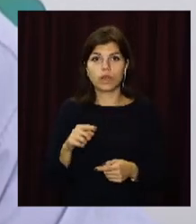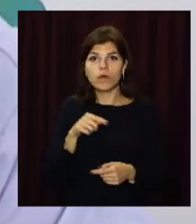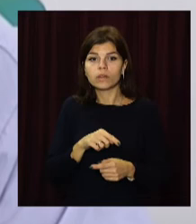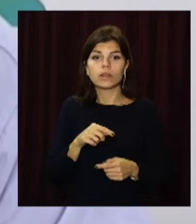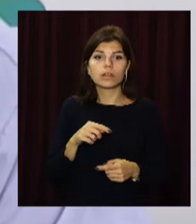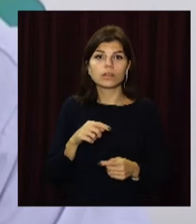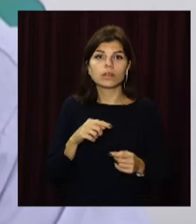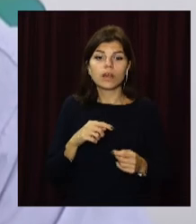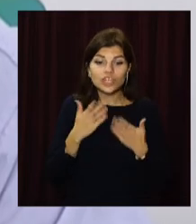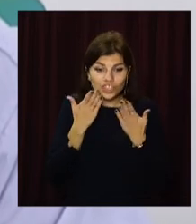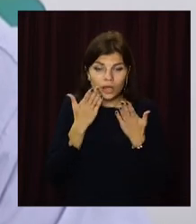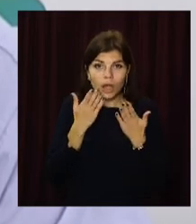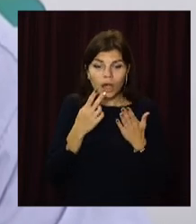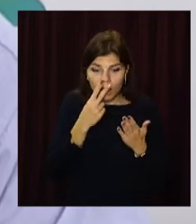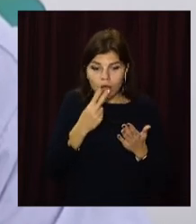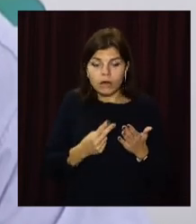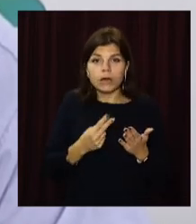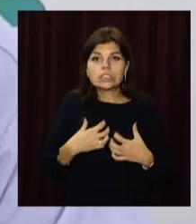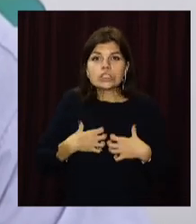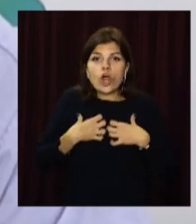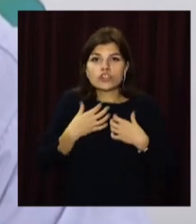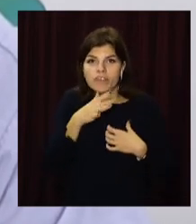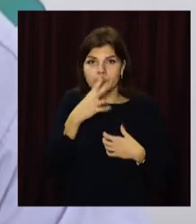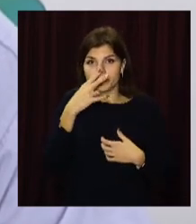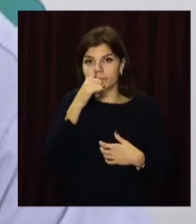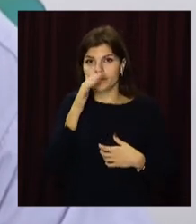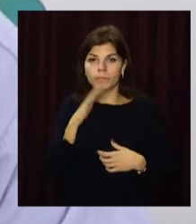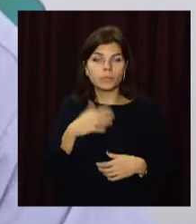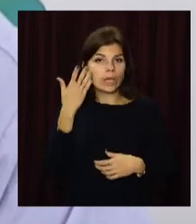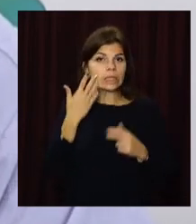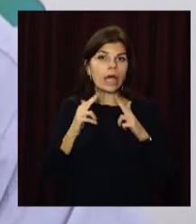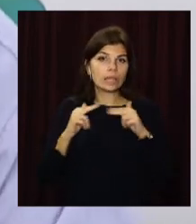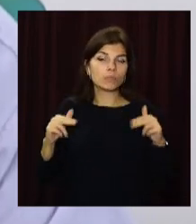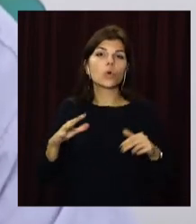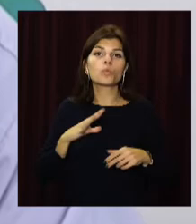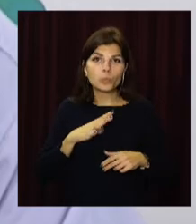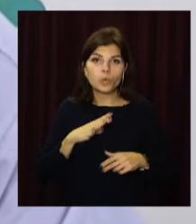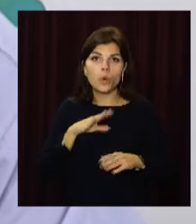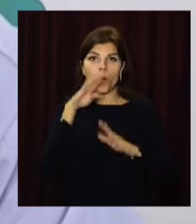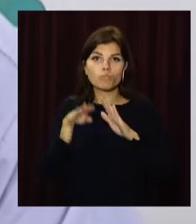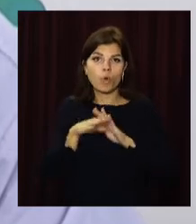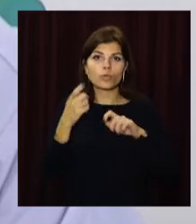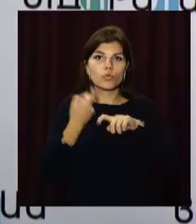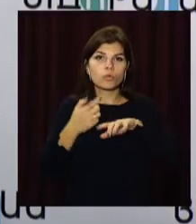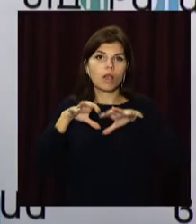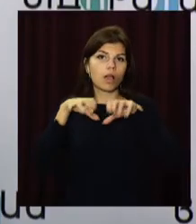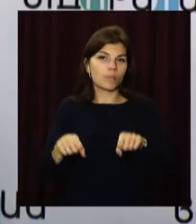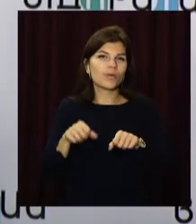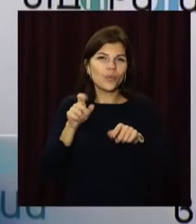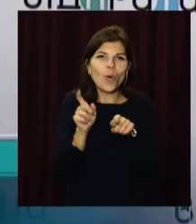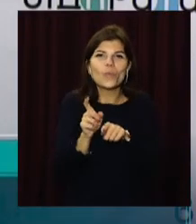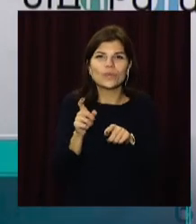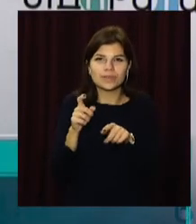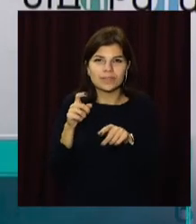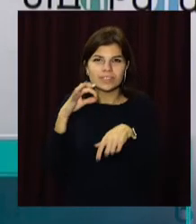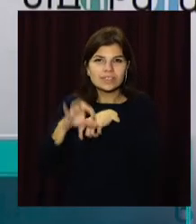примушує зануритися у ті страшні часи, коли Дніпро був під нацистською окупацією.